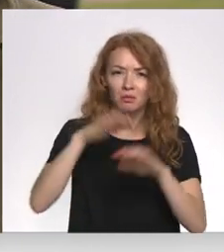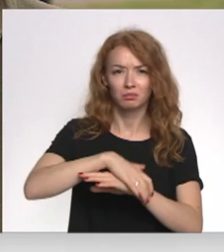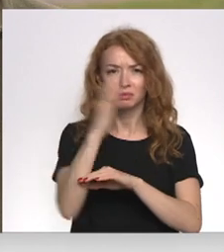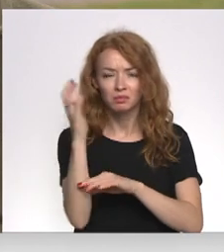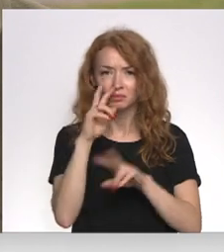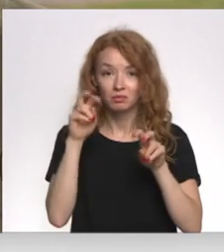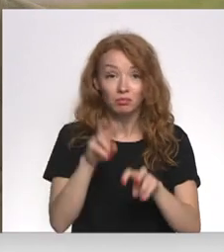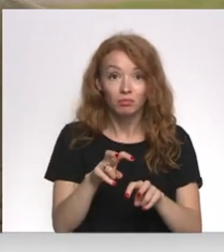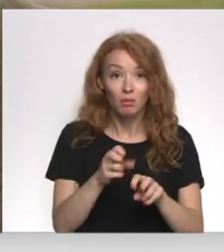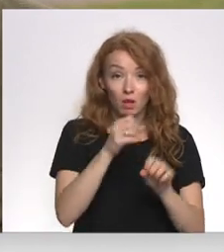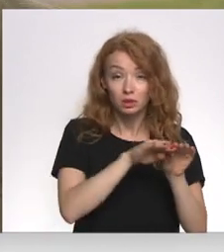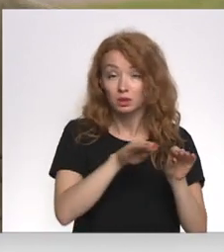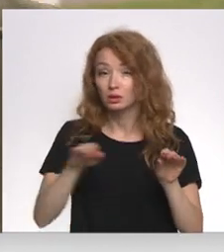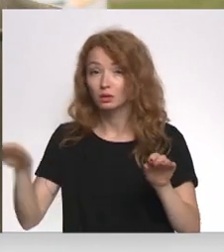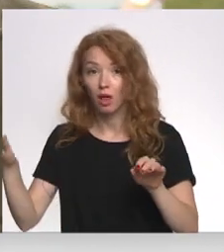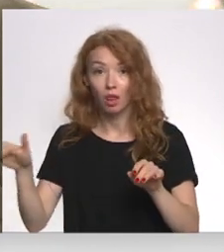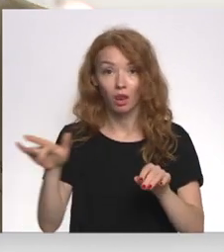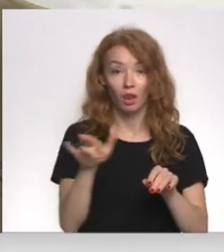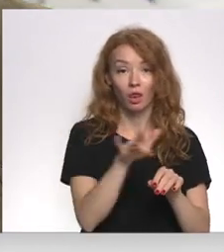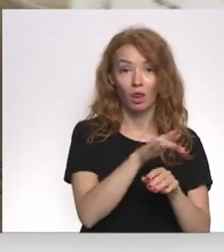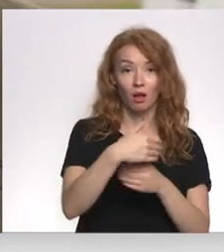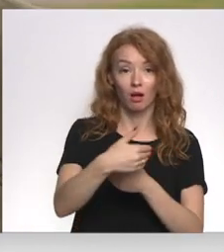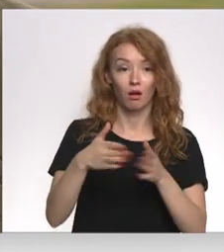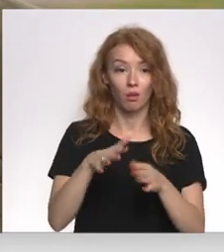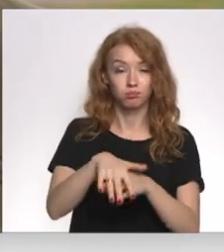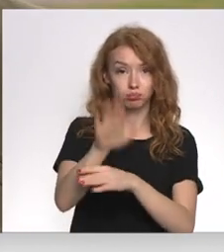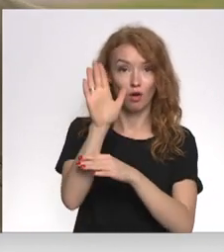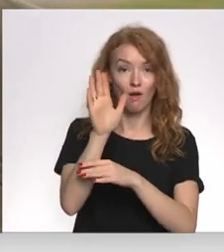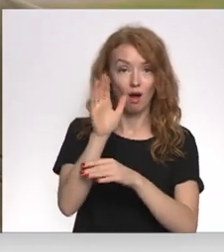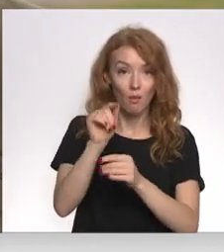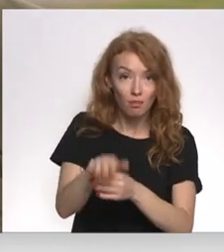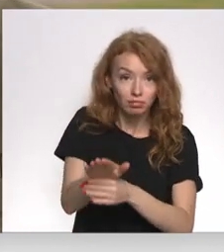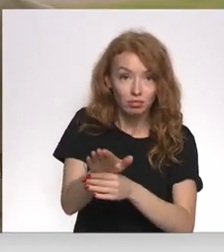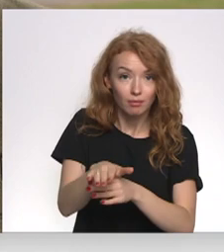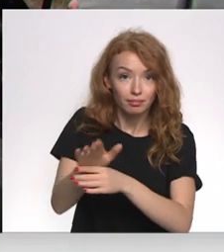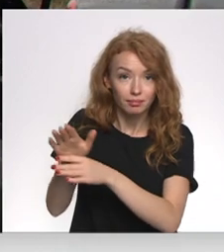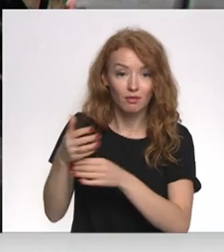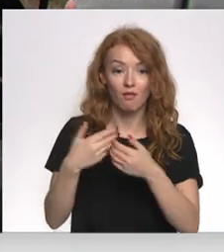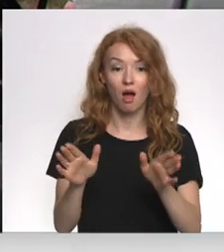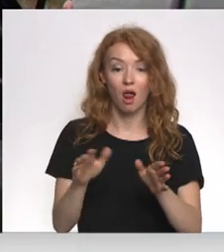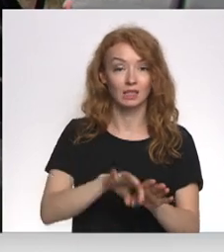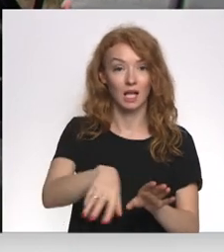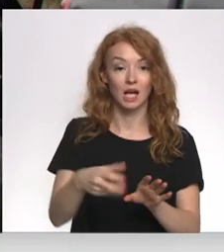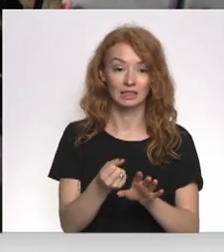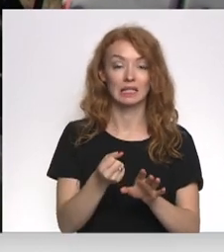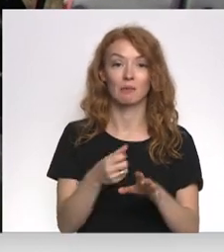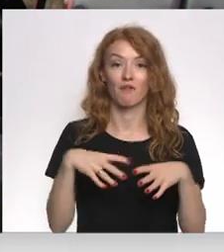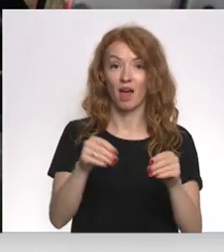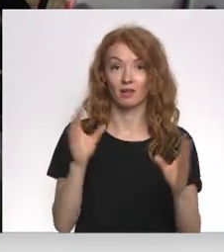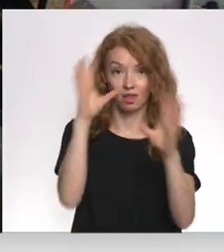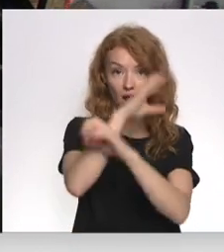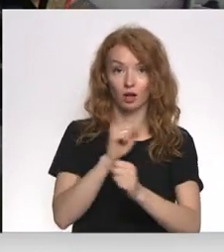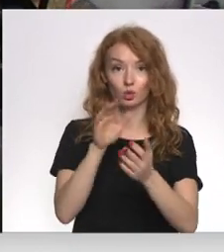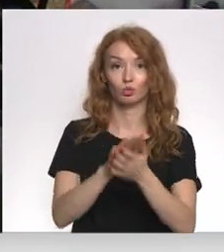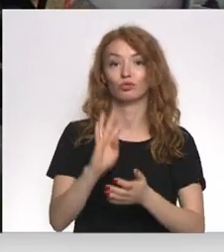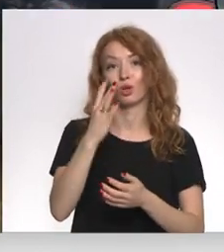kad veselam baram ar automašīnām ir pavērts priekšējais motoru pārseks vaļā. Zādzība pastrādāta naktī uz